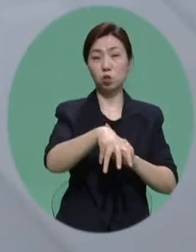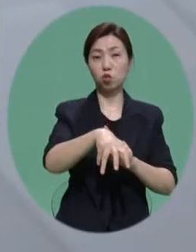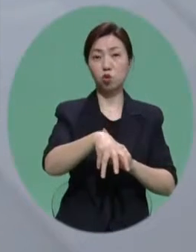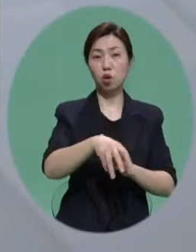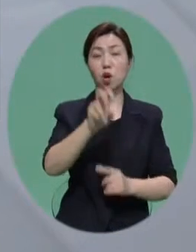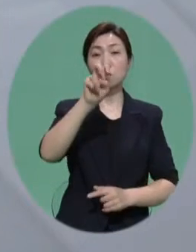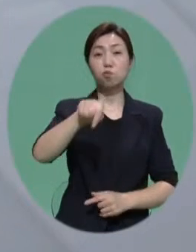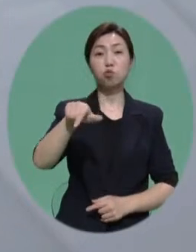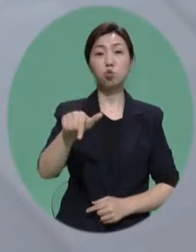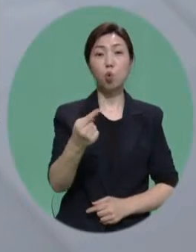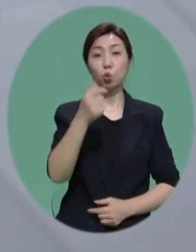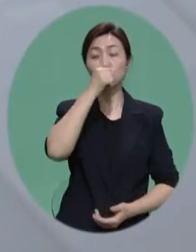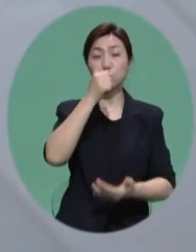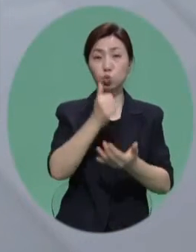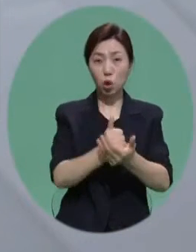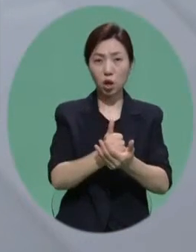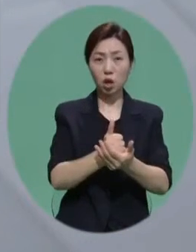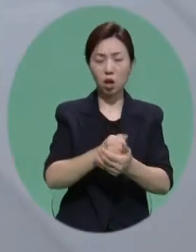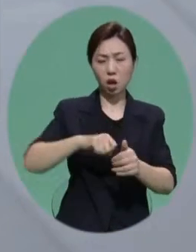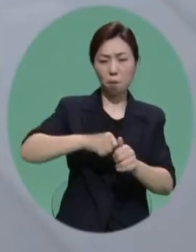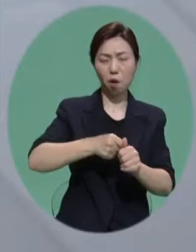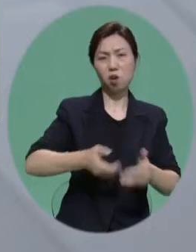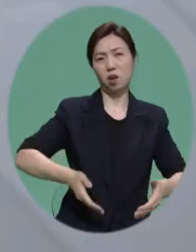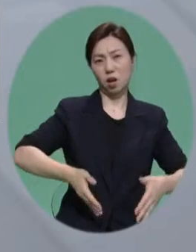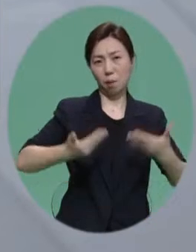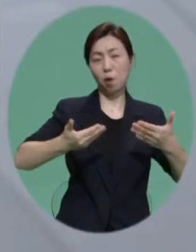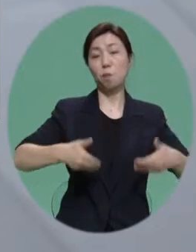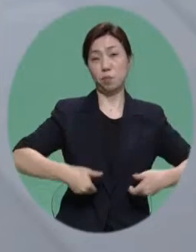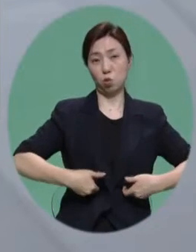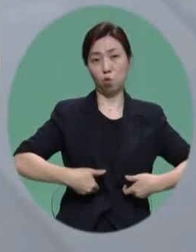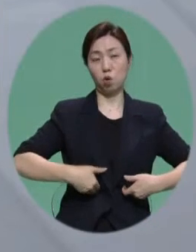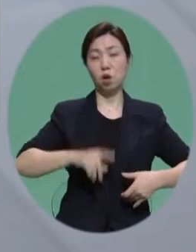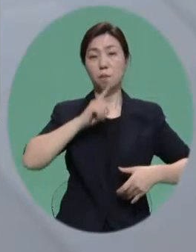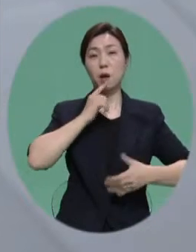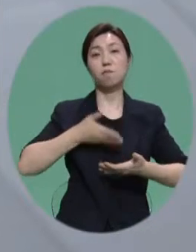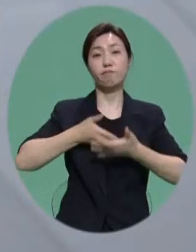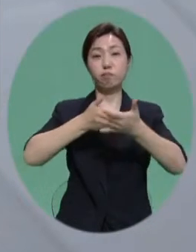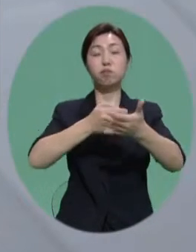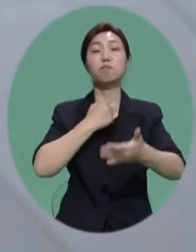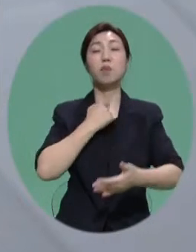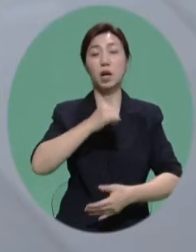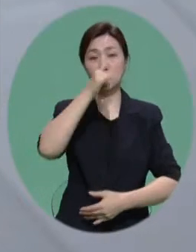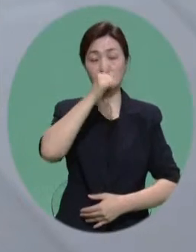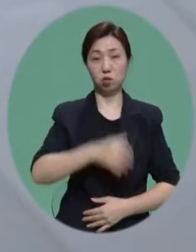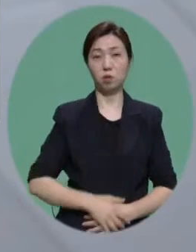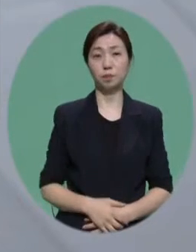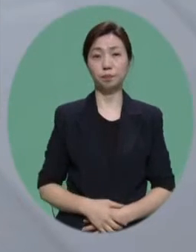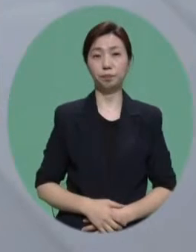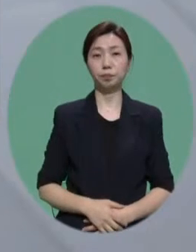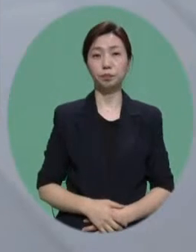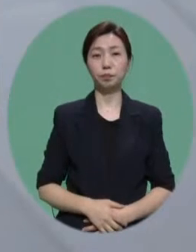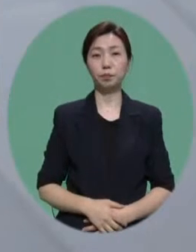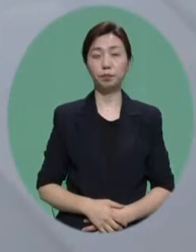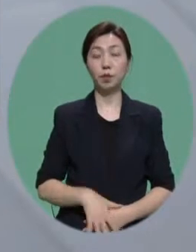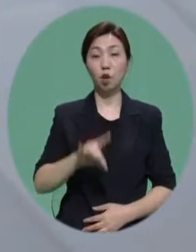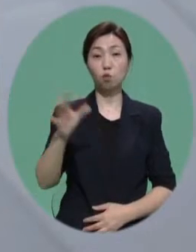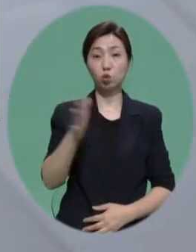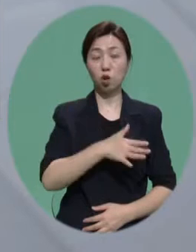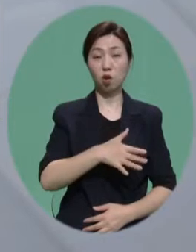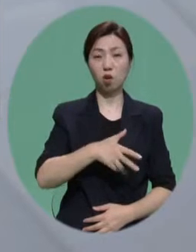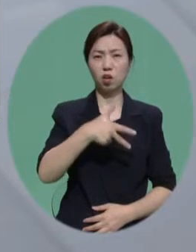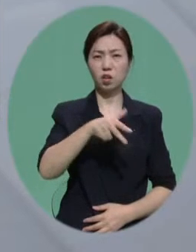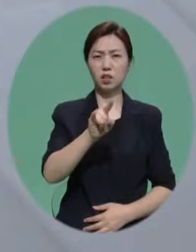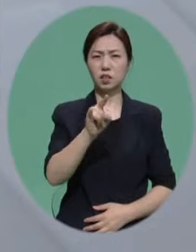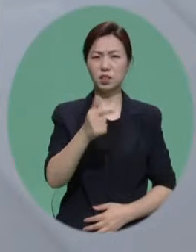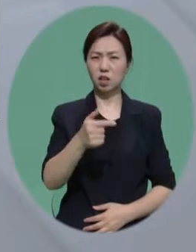하도록 권고한 바 도 있습니다 그래서 는 아 뭐 처음 부다 요즘 그 2 어전 동제 대한 생각이 많이